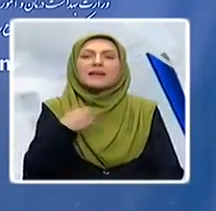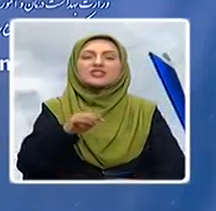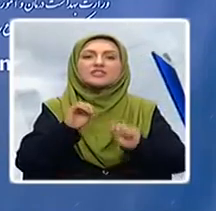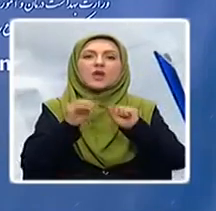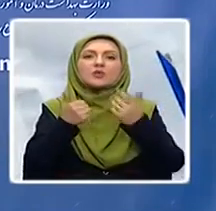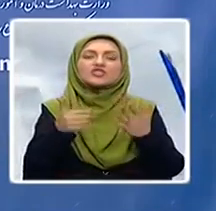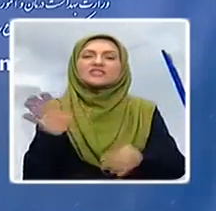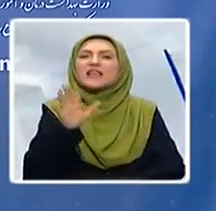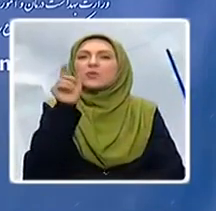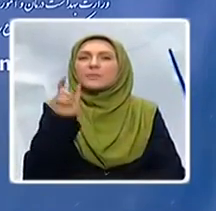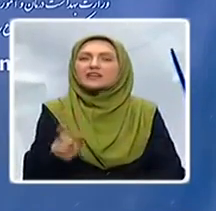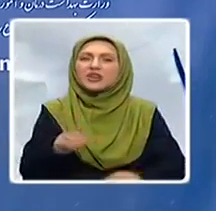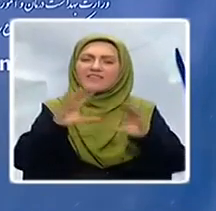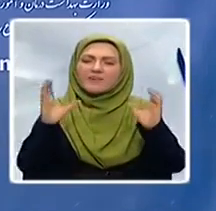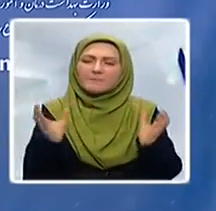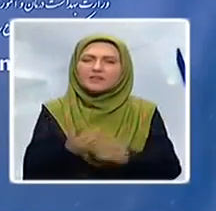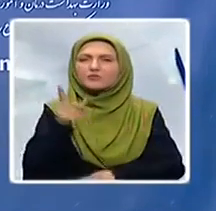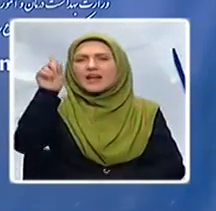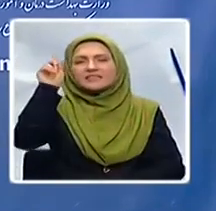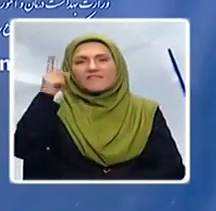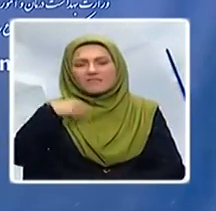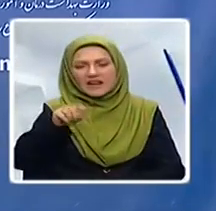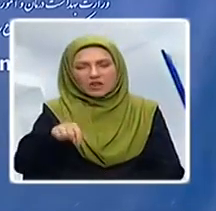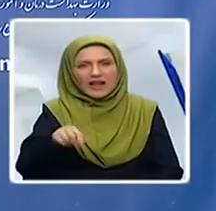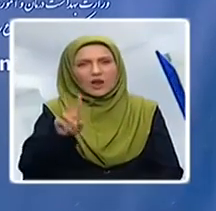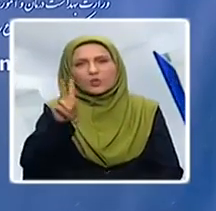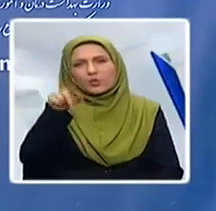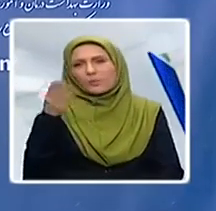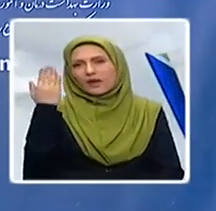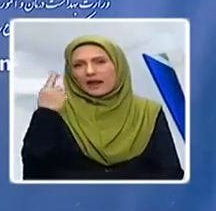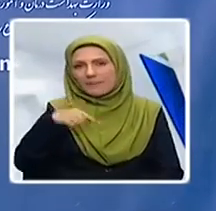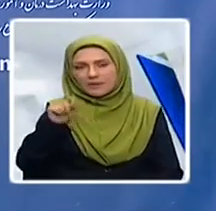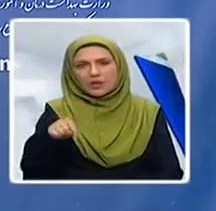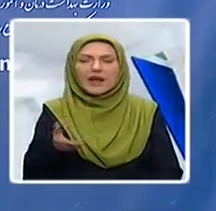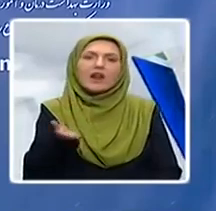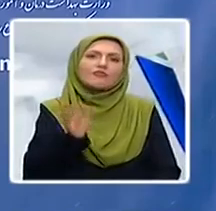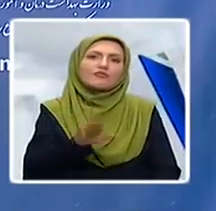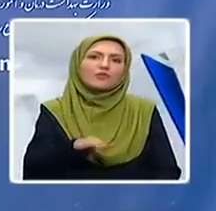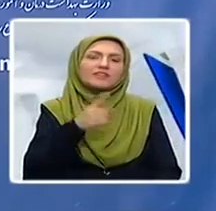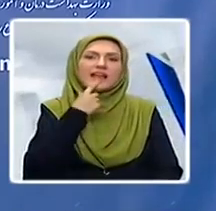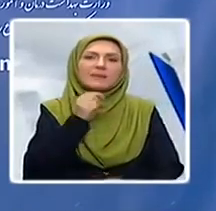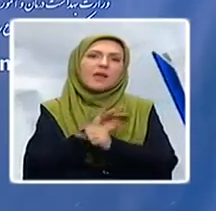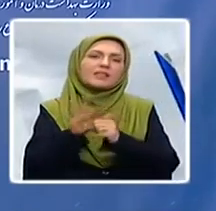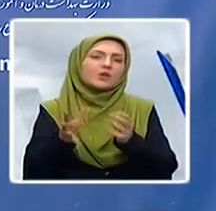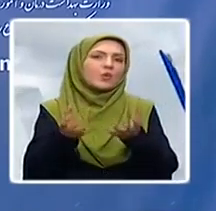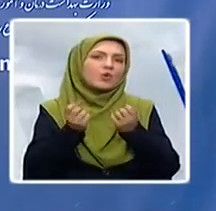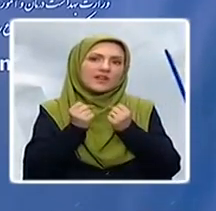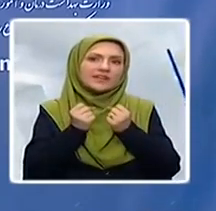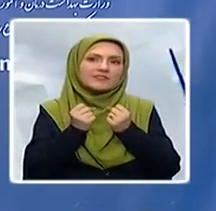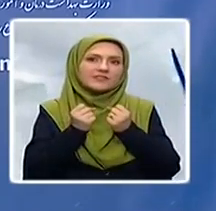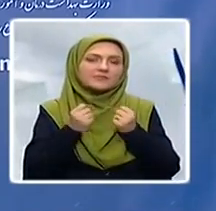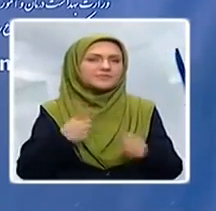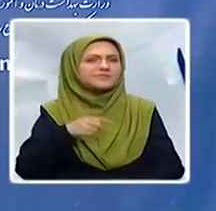5650 مورد فوت قطعی و مسجل ناشی از ابتلا به بیماری کووید 19 رو در سراسر کشور داشتیم. من